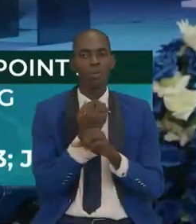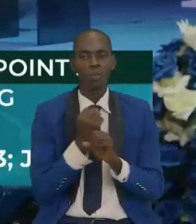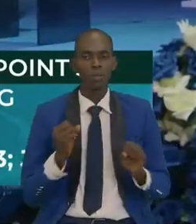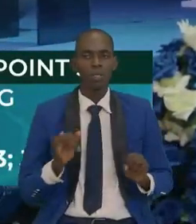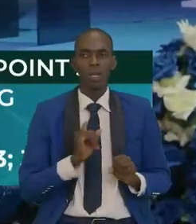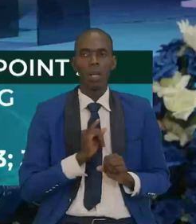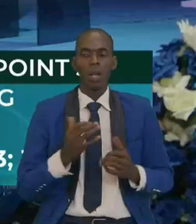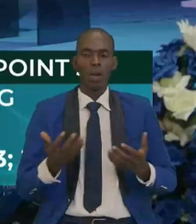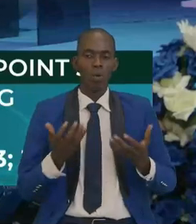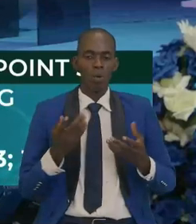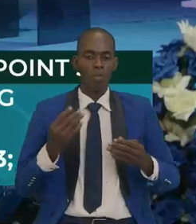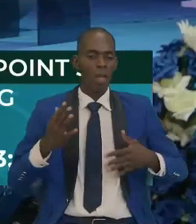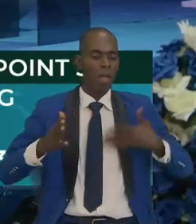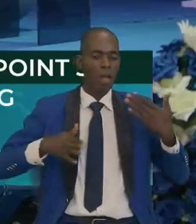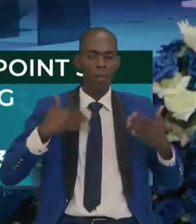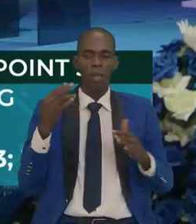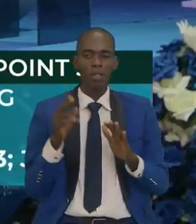Je veux la joie du salut.